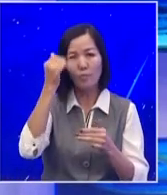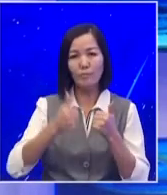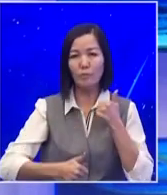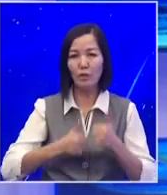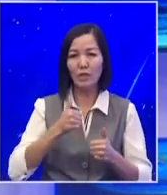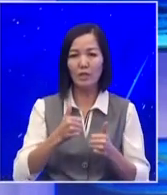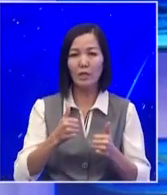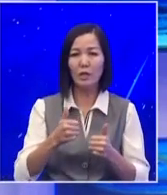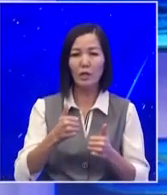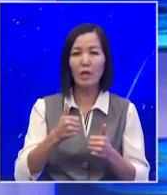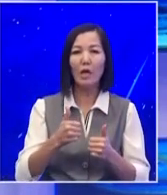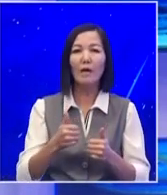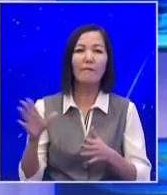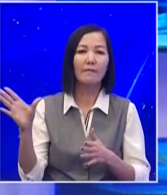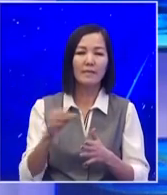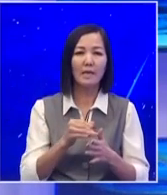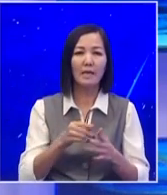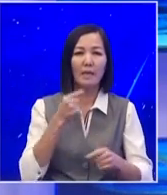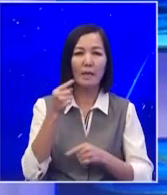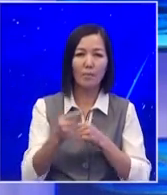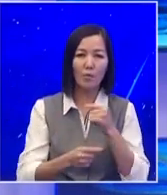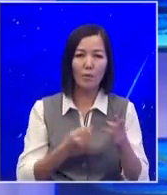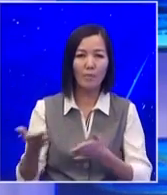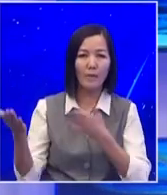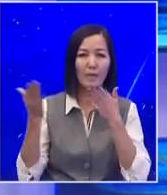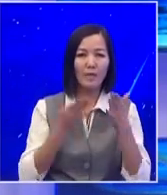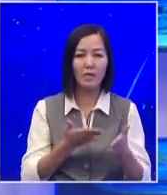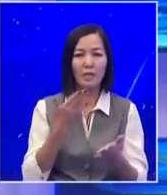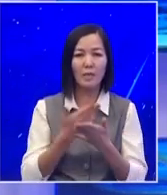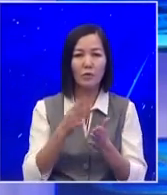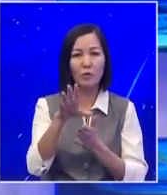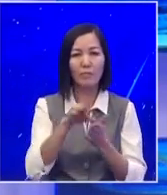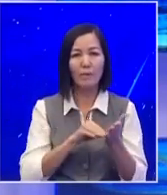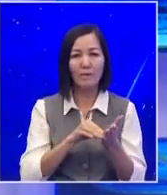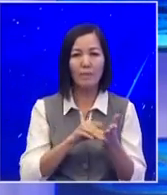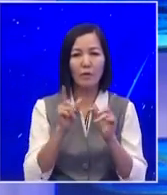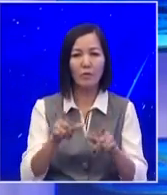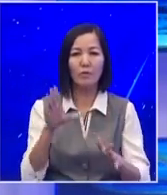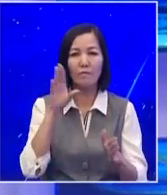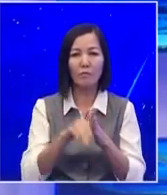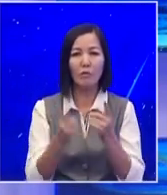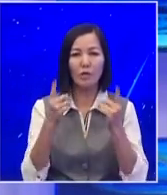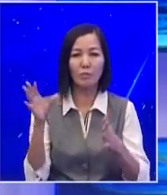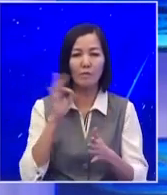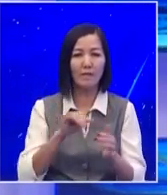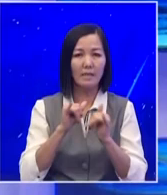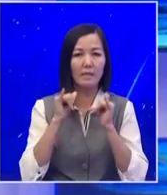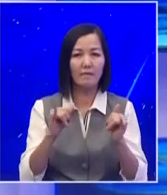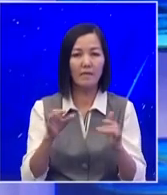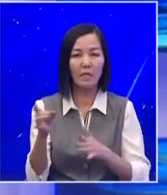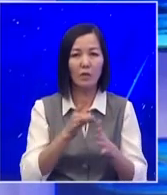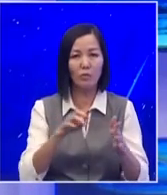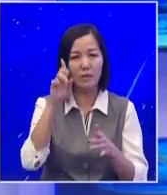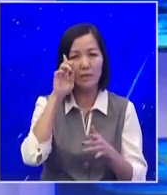нашей эпохи. Все приглашенные не просто достойный пример для подражания, а люди, внесшие особый вклад в развитие региона